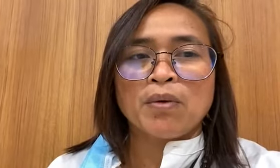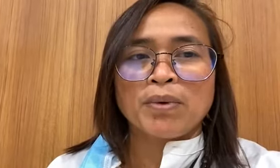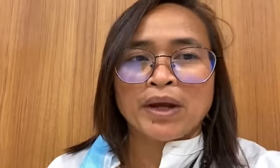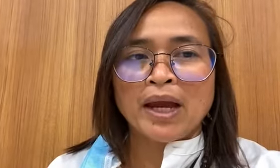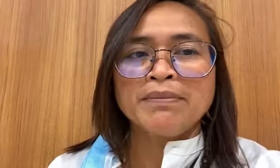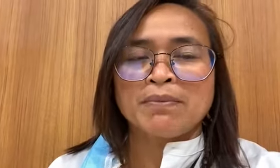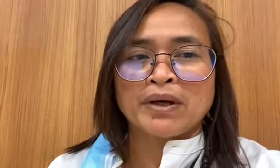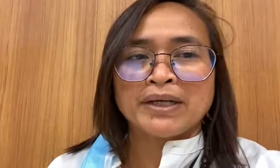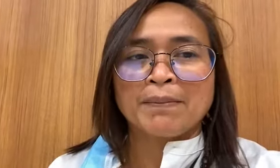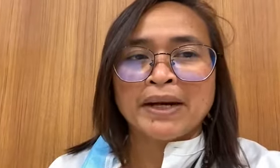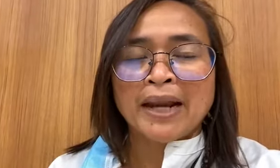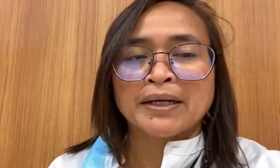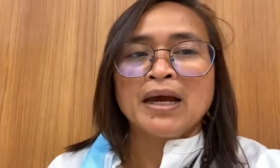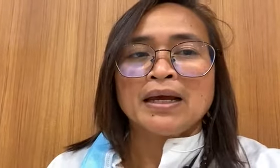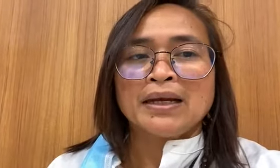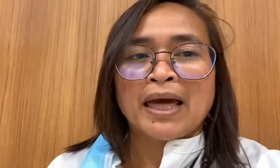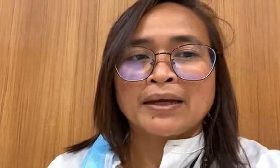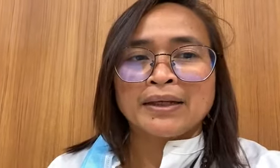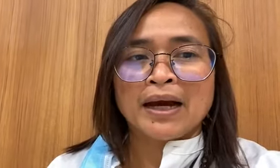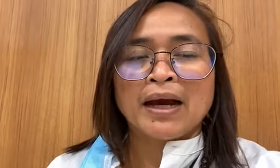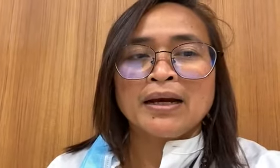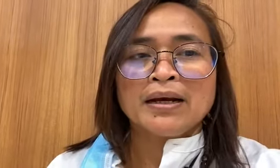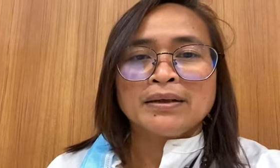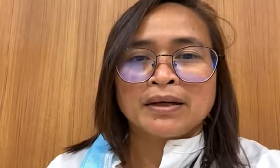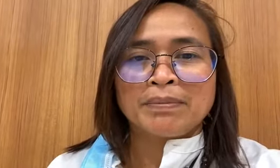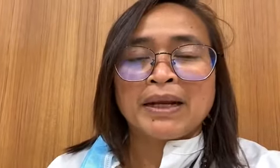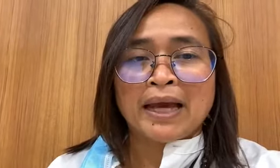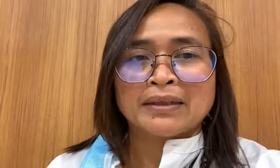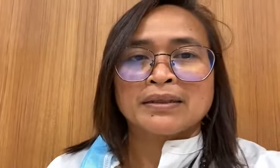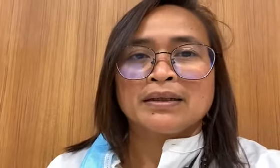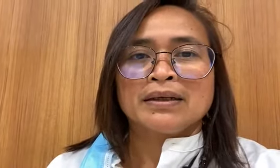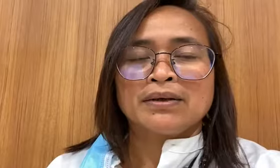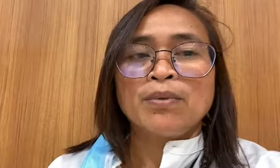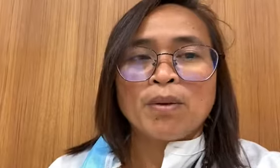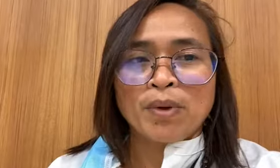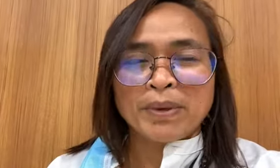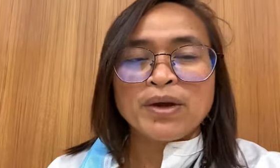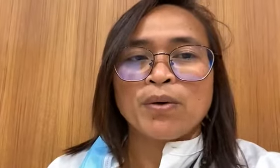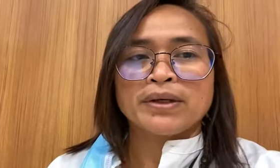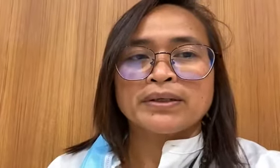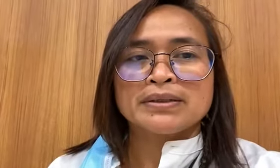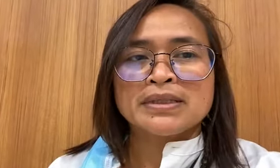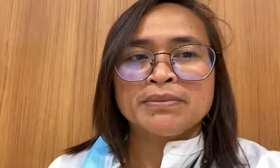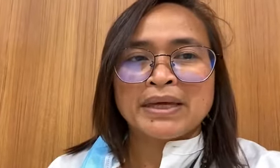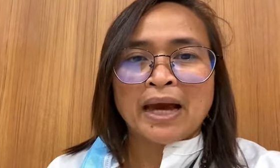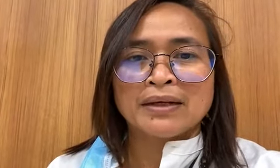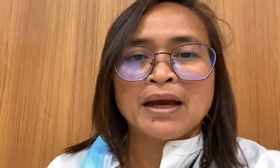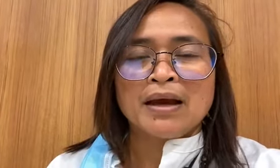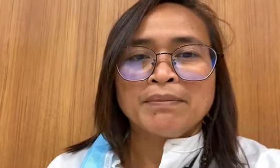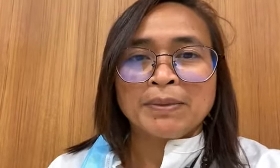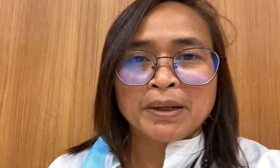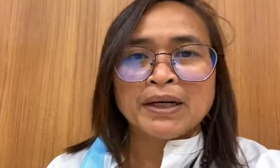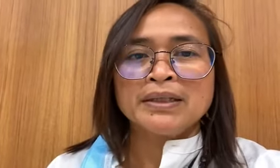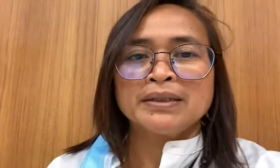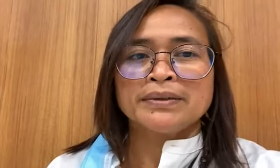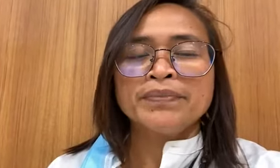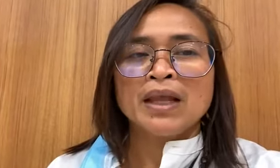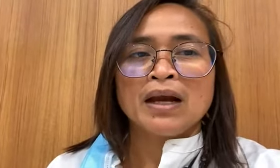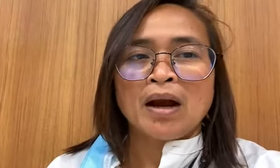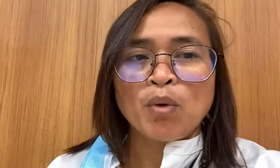ที่ยังคงปล่อยให้มีบ่อนการพนันและนะคะเกิดเป็นแหล่งรวบรวมผลประโยชน์ซึ่งมีการเปิดเผ